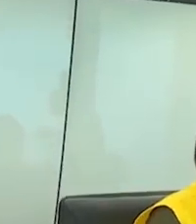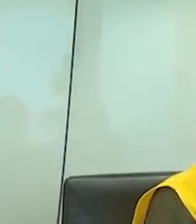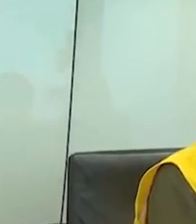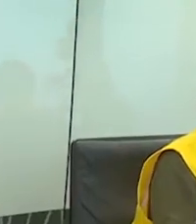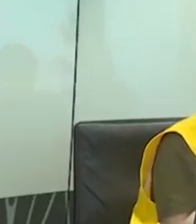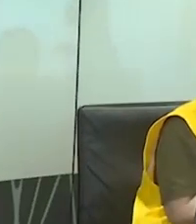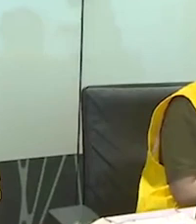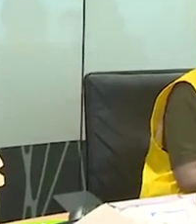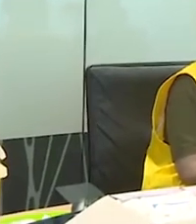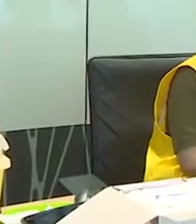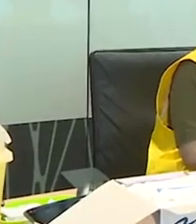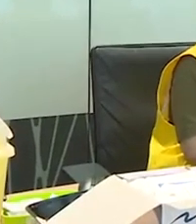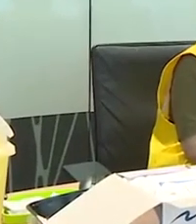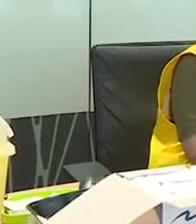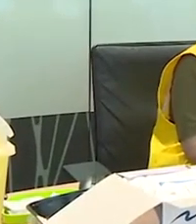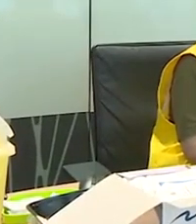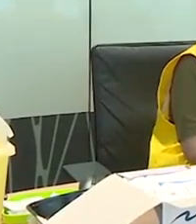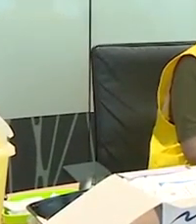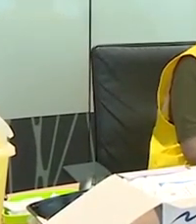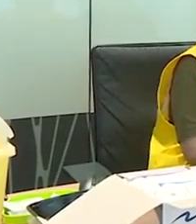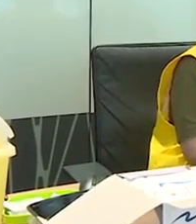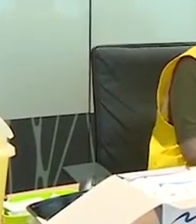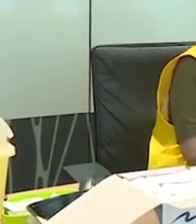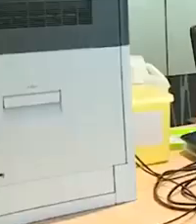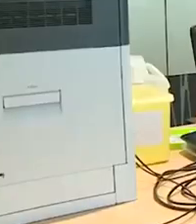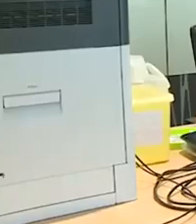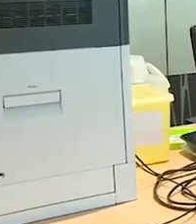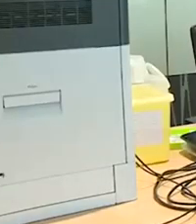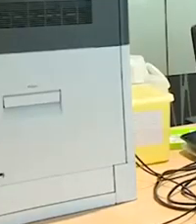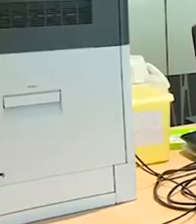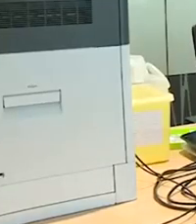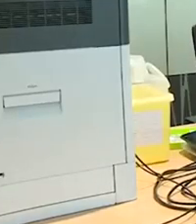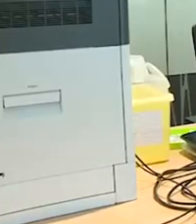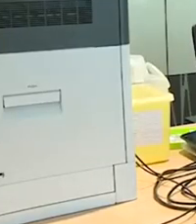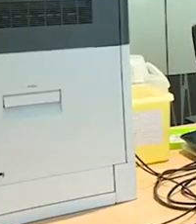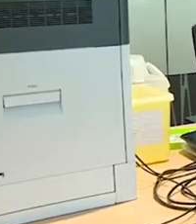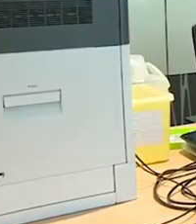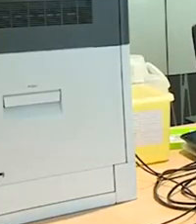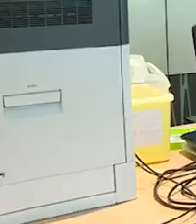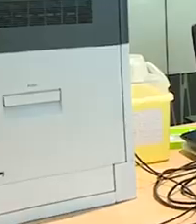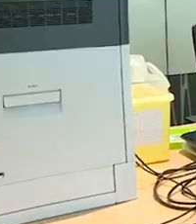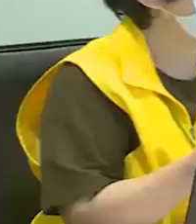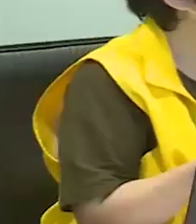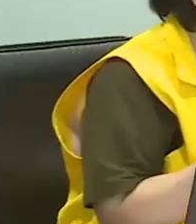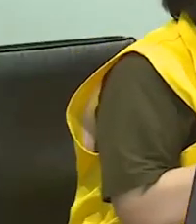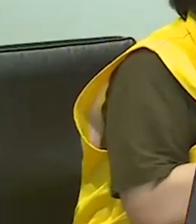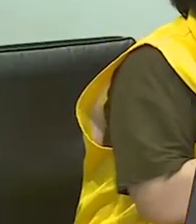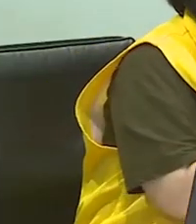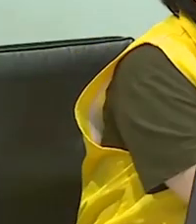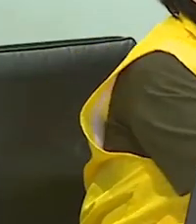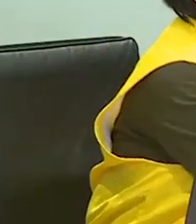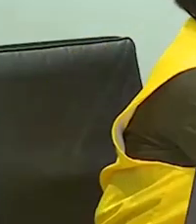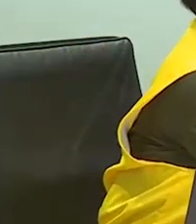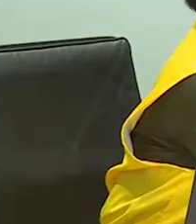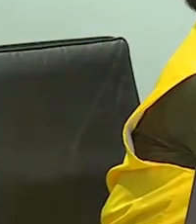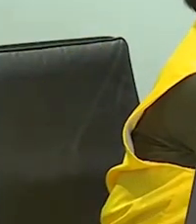此，林郑月娥表示，目前特区政府也在着力推进第三剂疫苗的接种，目标将于明年1月初扩大复